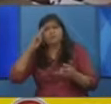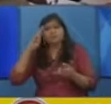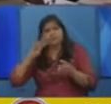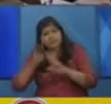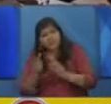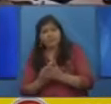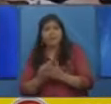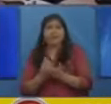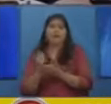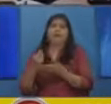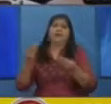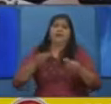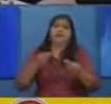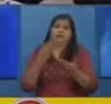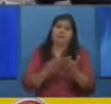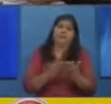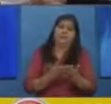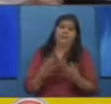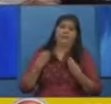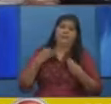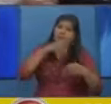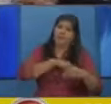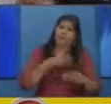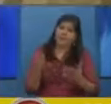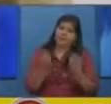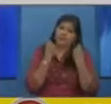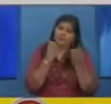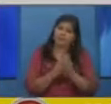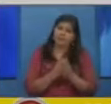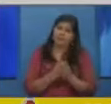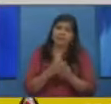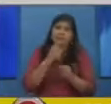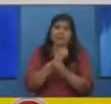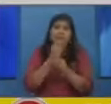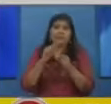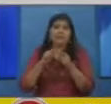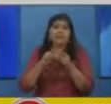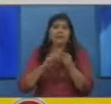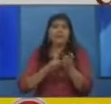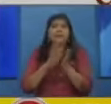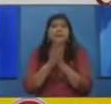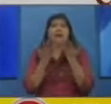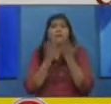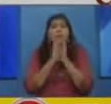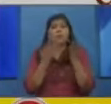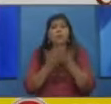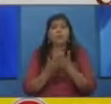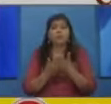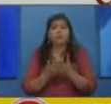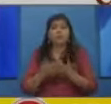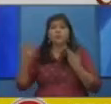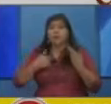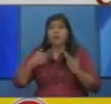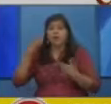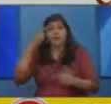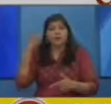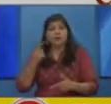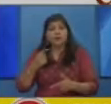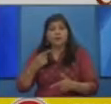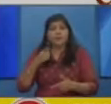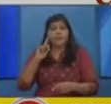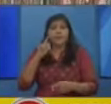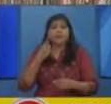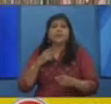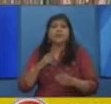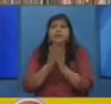हैं। गीता में कहा गया है, न ही ज्ञानेन सदृशम पवित्र मिह विद्यते,